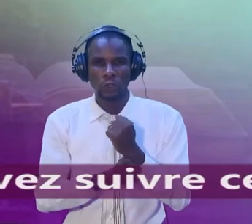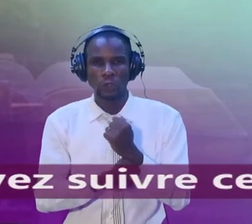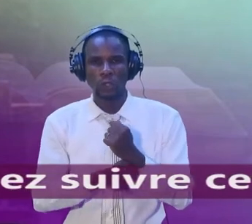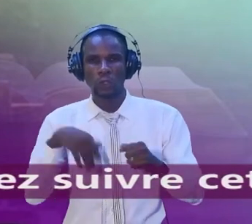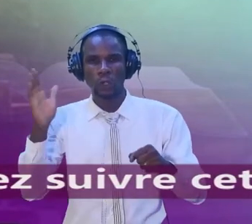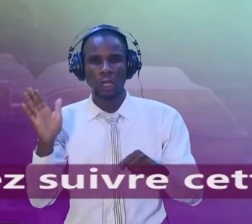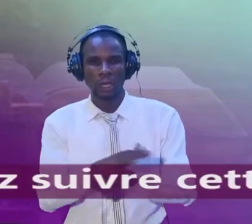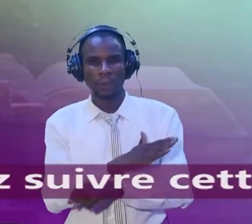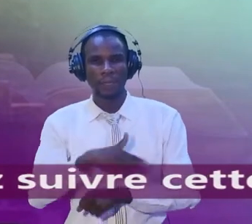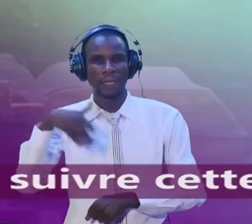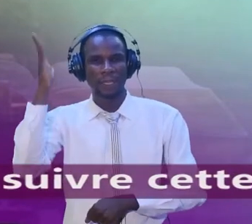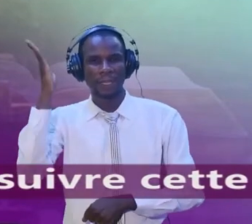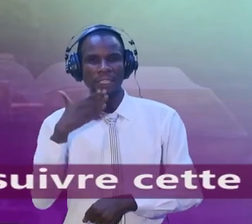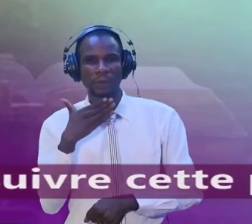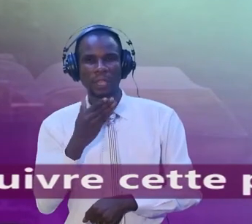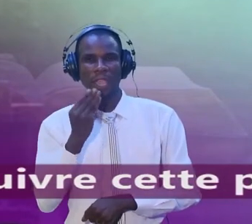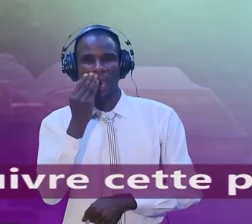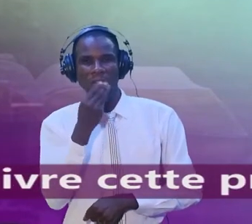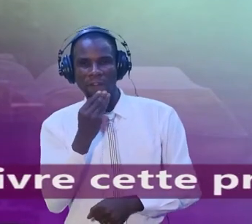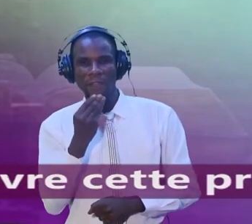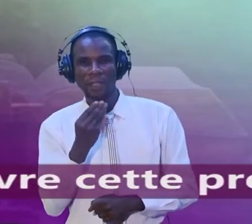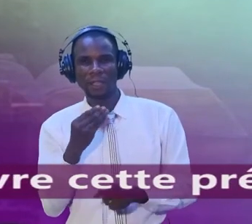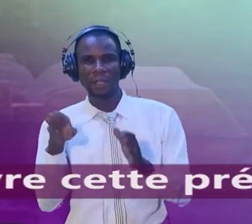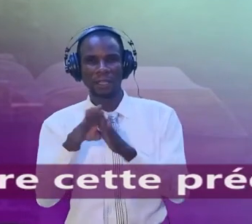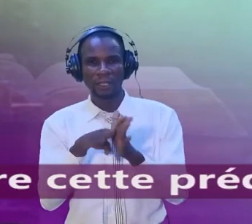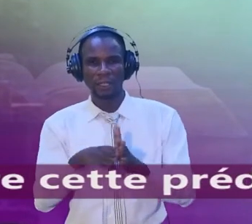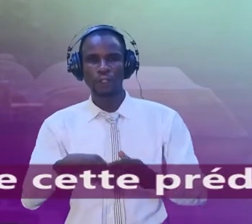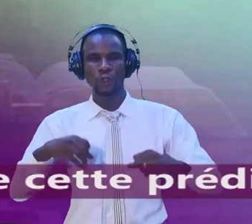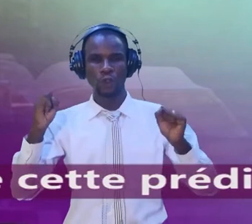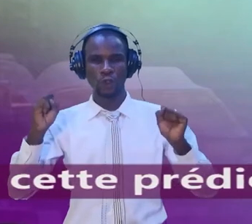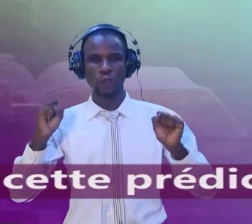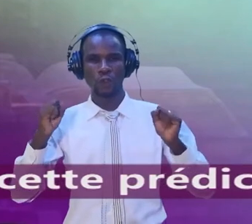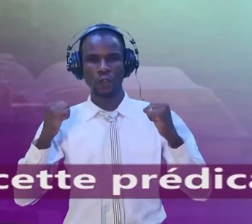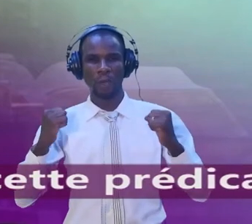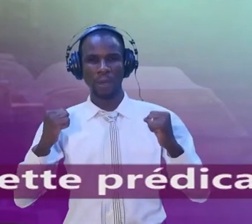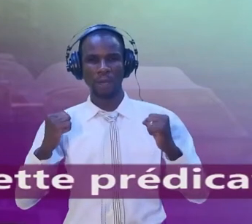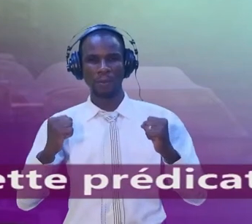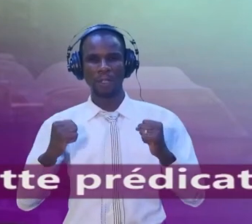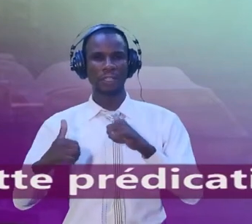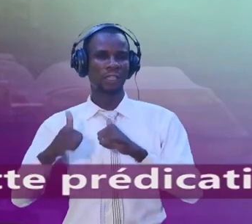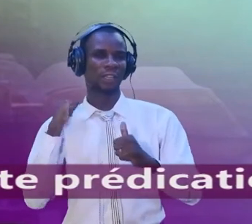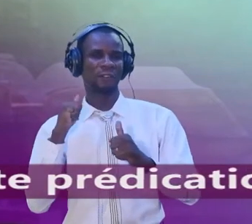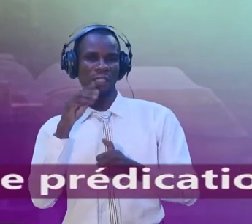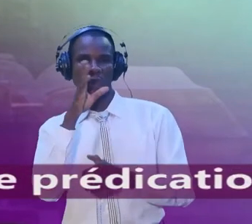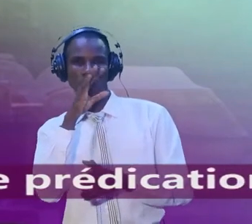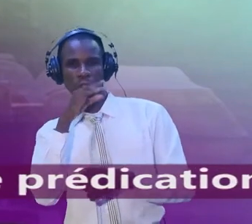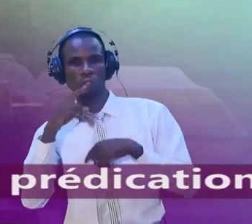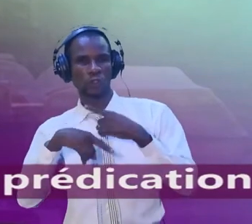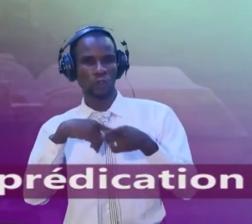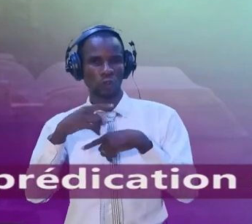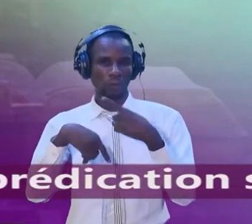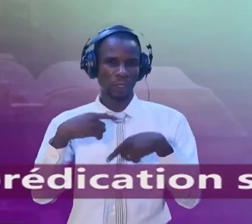Ni wale tu wanaojenga imani yao katika msingi ya Biblia ndio